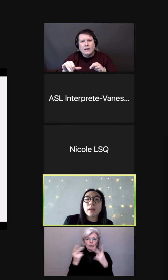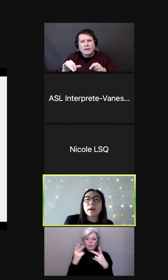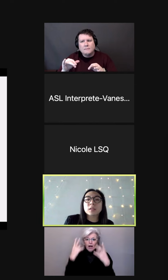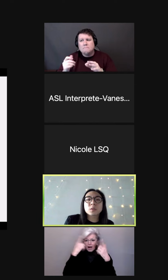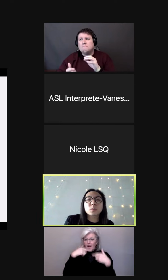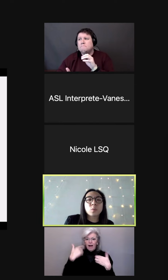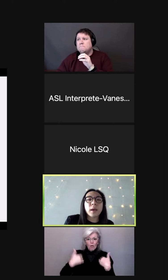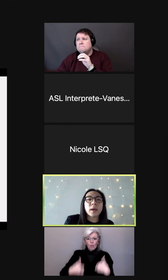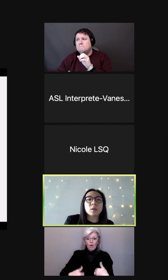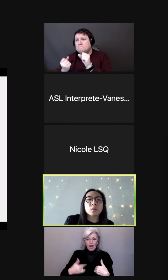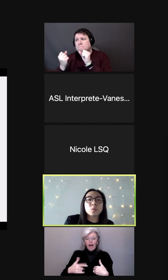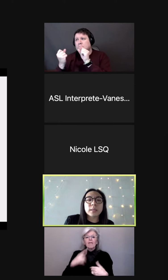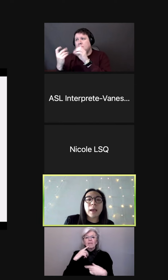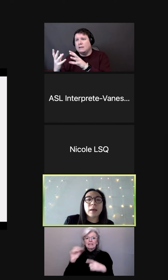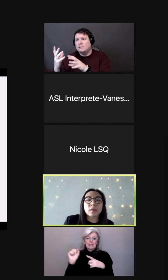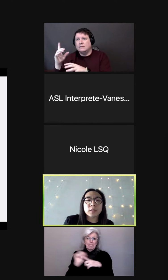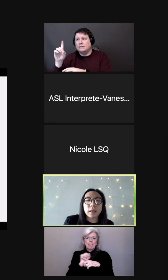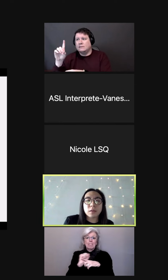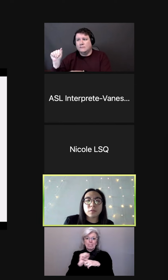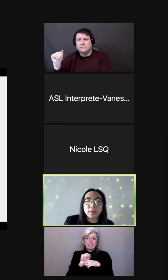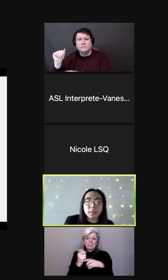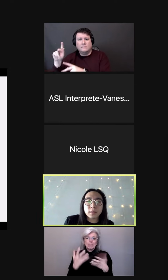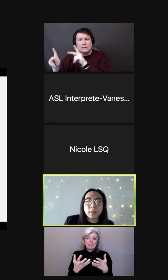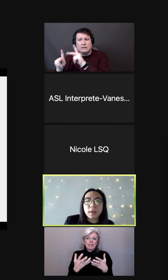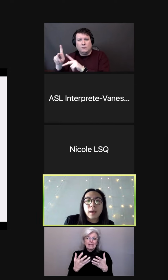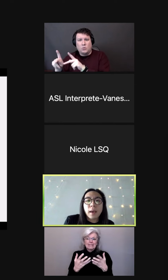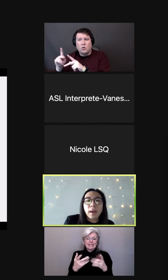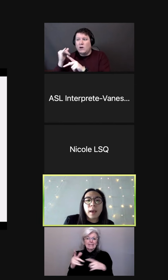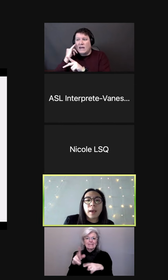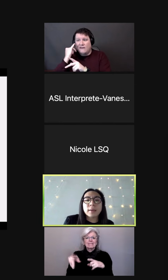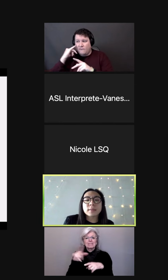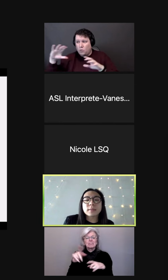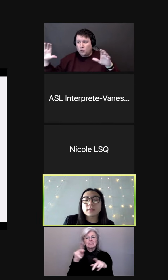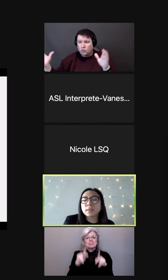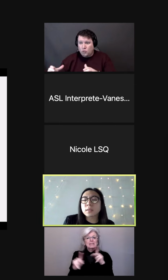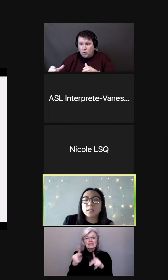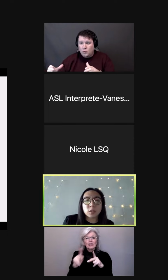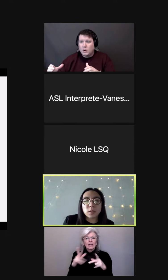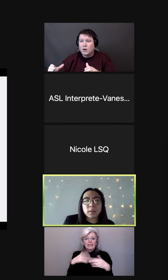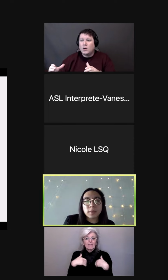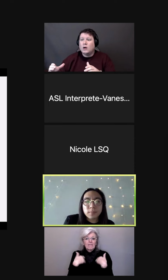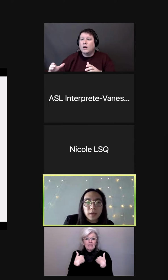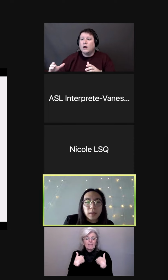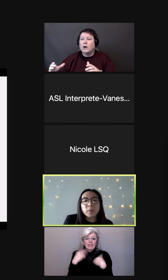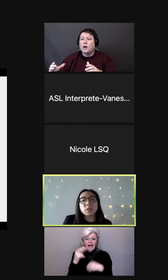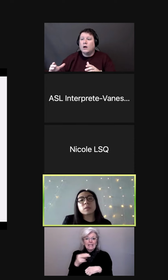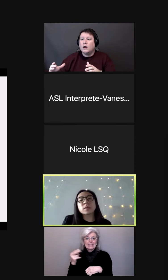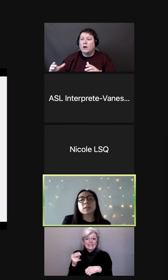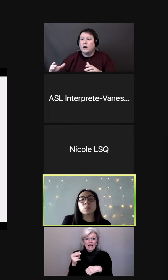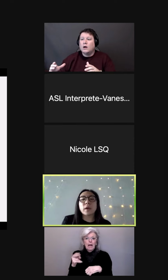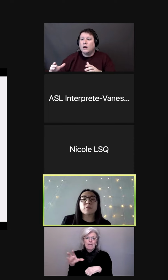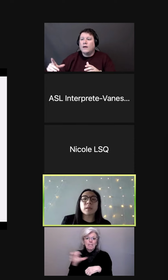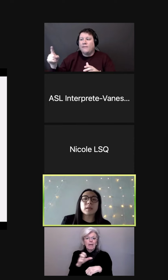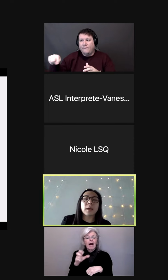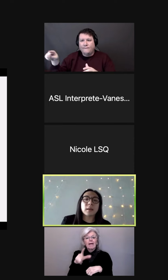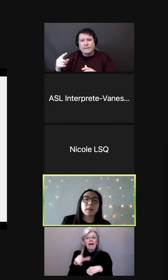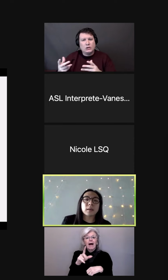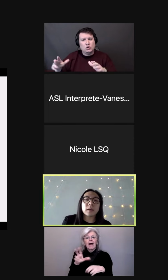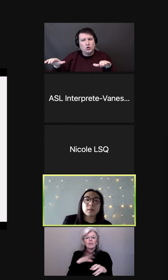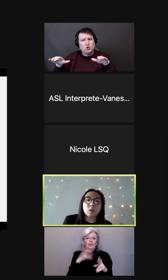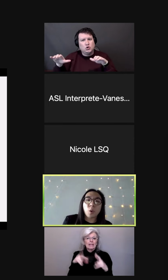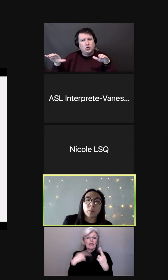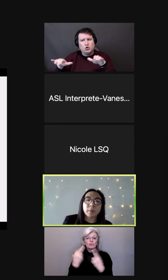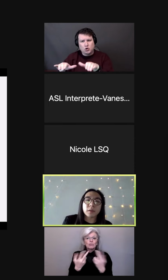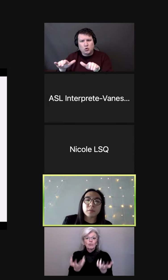ce sont des pratiques que les personnes vivant en handicap utilisent quand ils se réunissent.